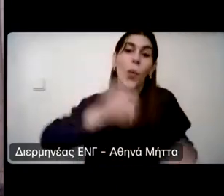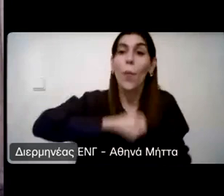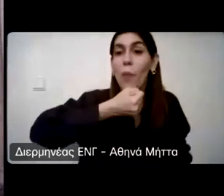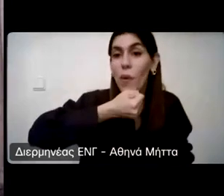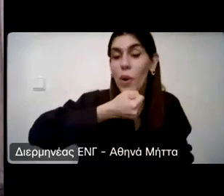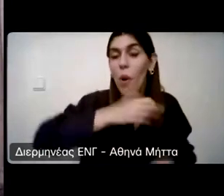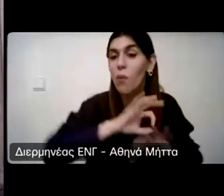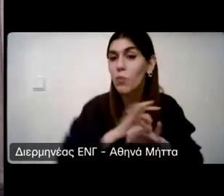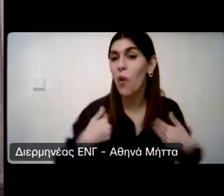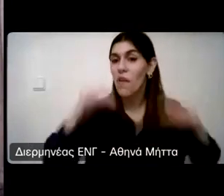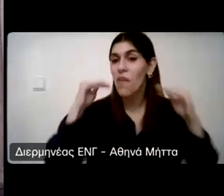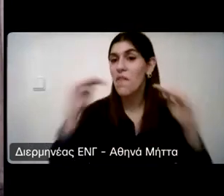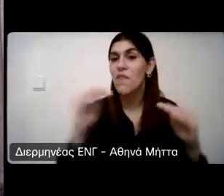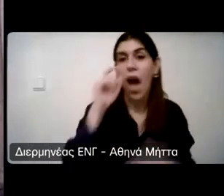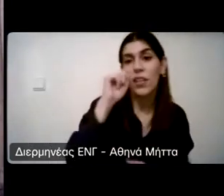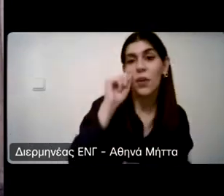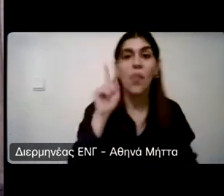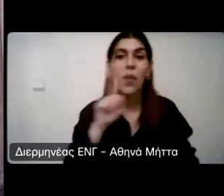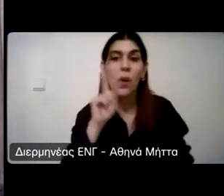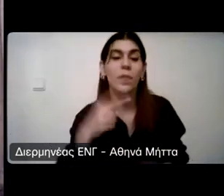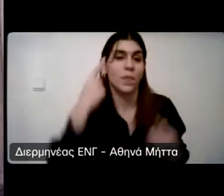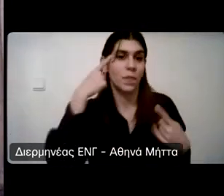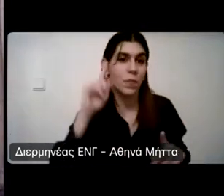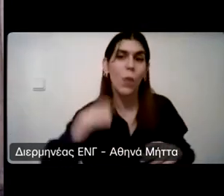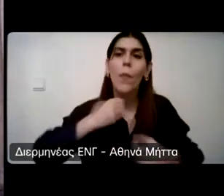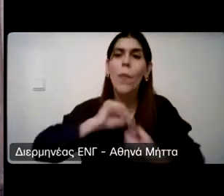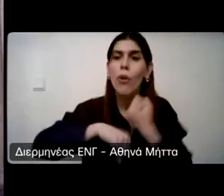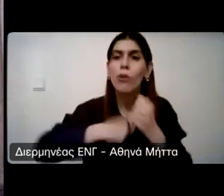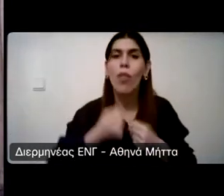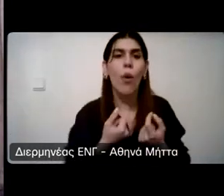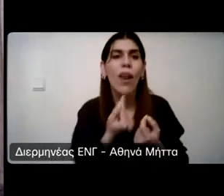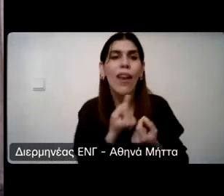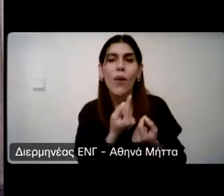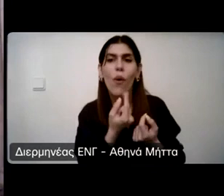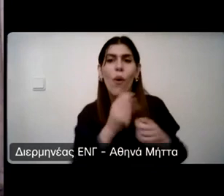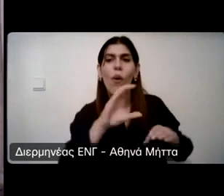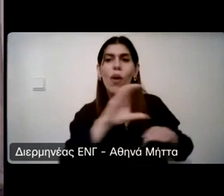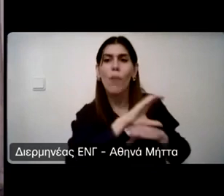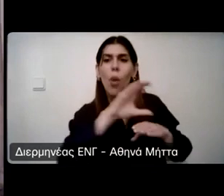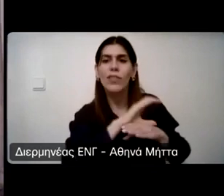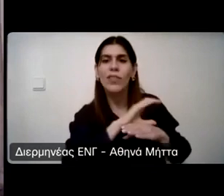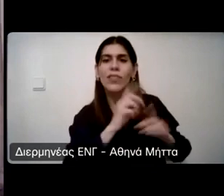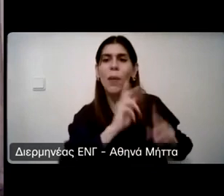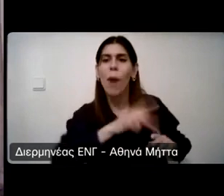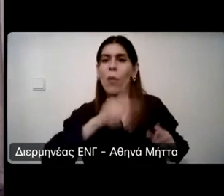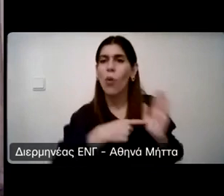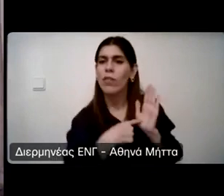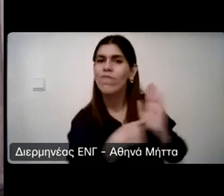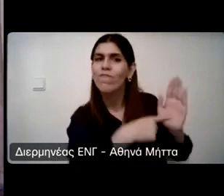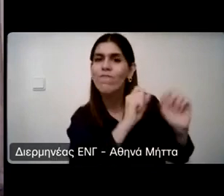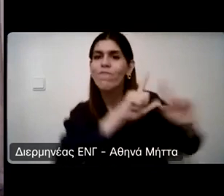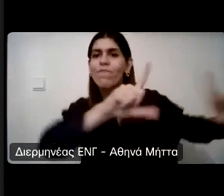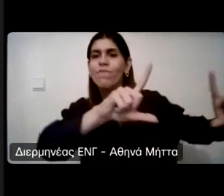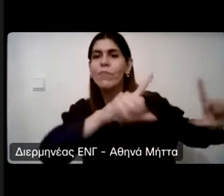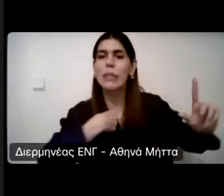ότι δεν ξέρω αν γίνεται το share. Άννα, κατέβασες το PowerPoint. Ναι.